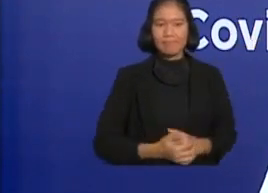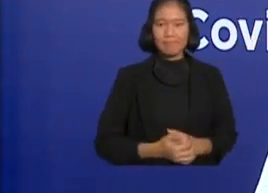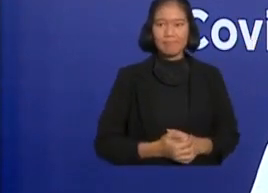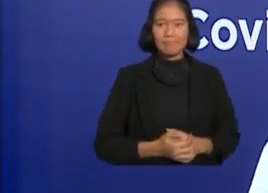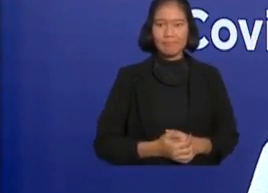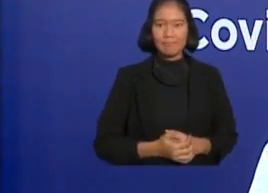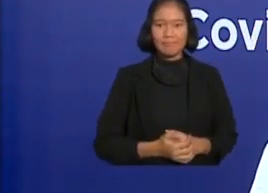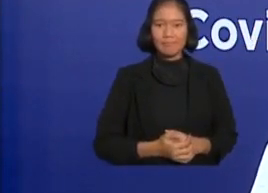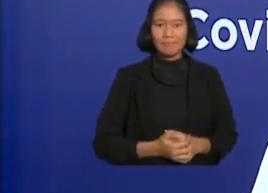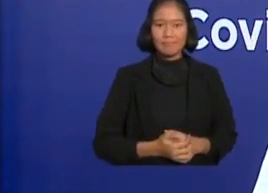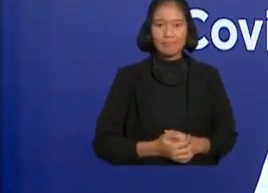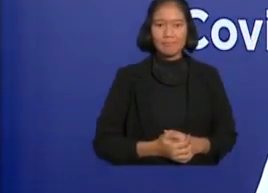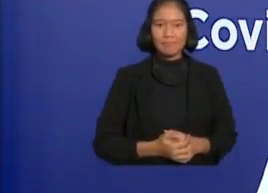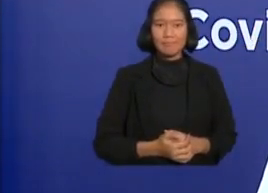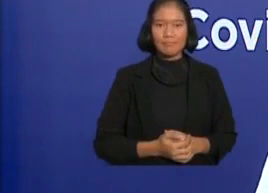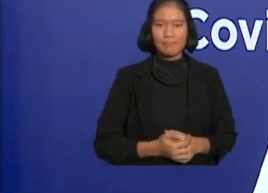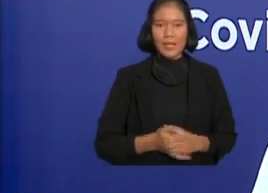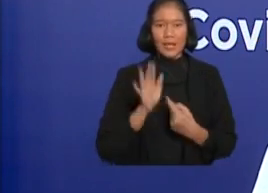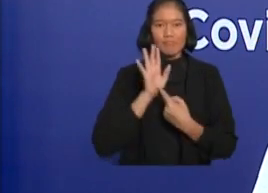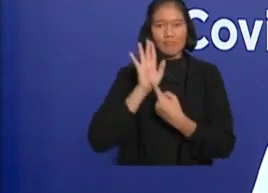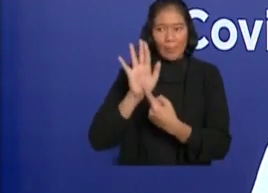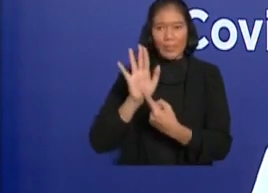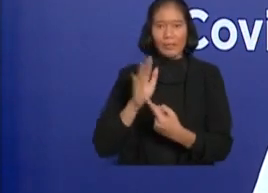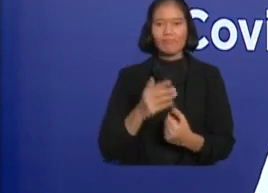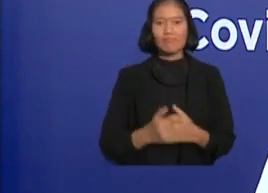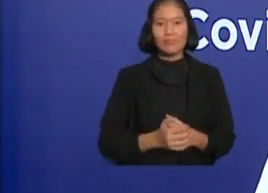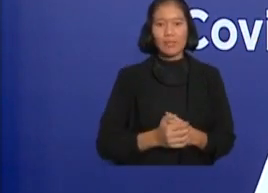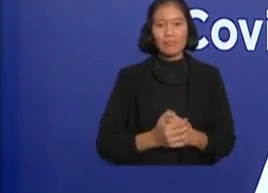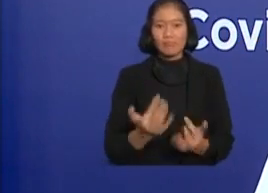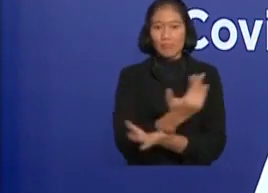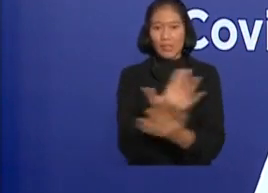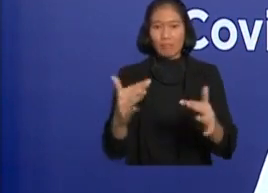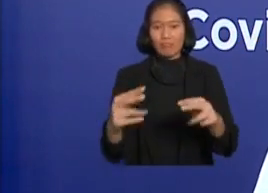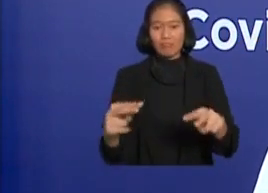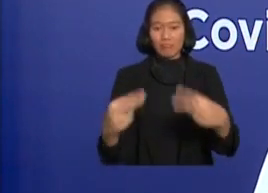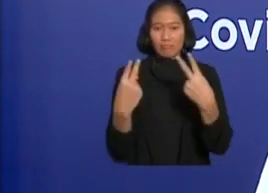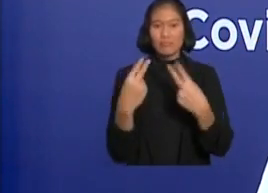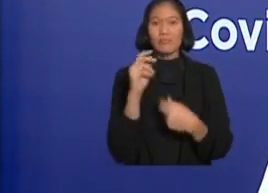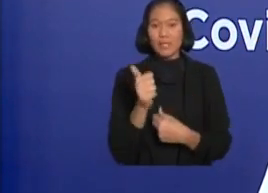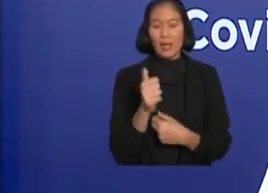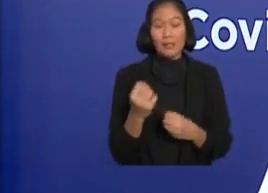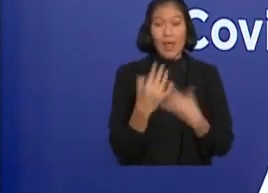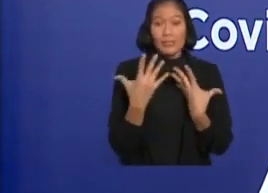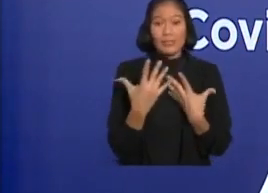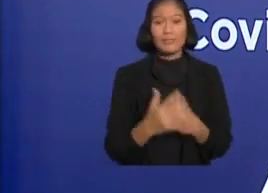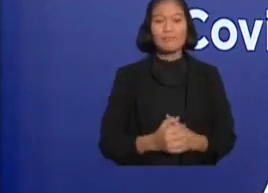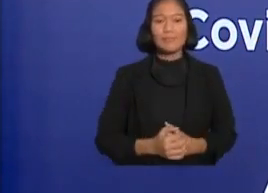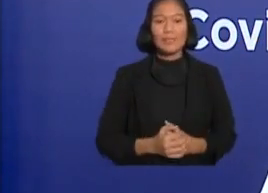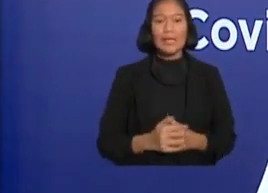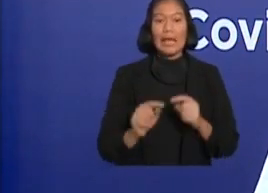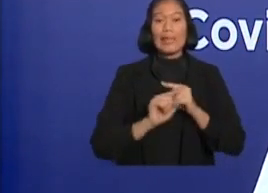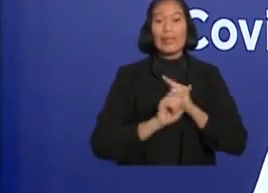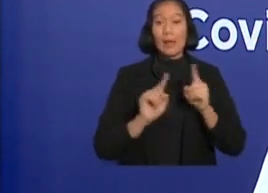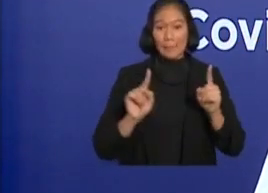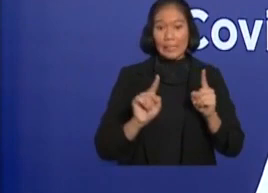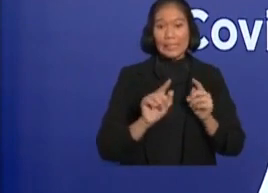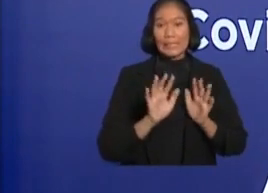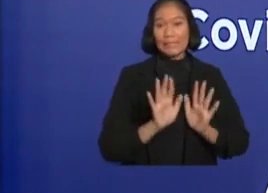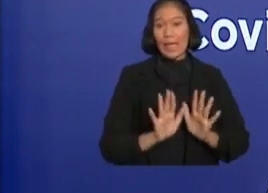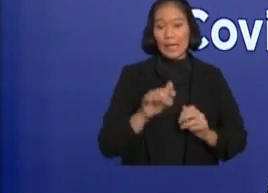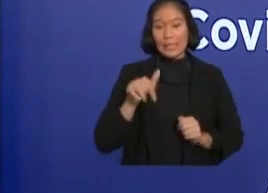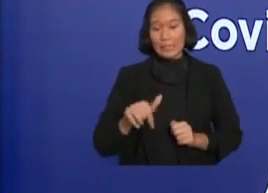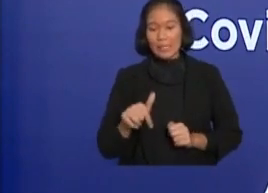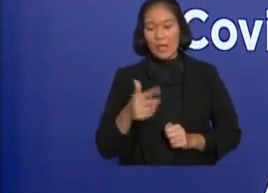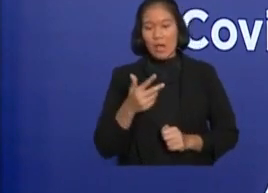bisa ditampilkan sehingga para pemirsa bisa melihatnya dengan lebih jelas tapi sementara yang